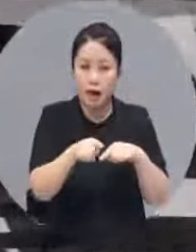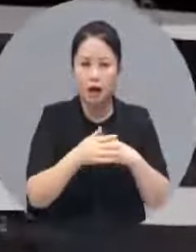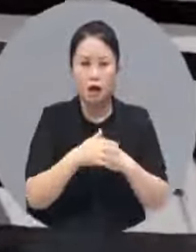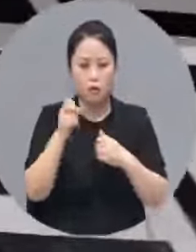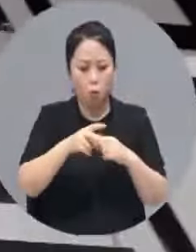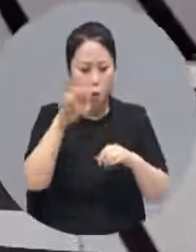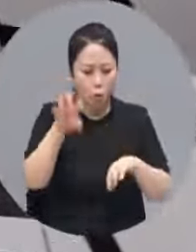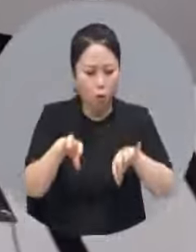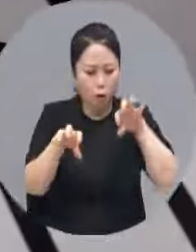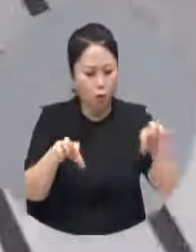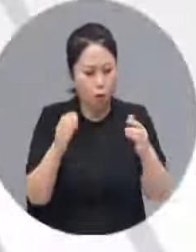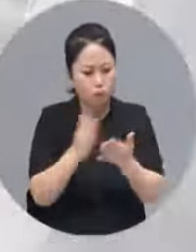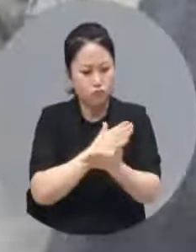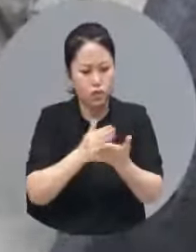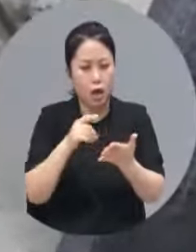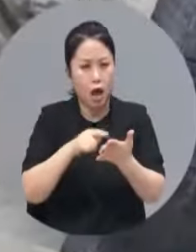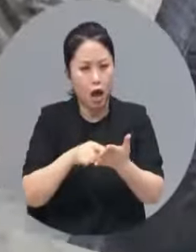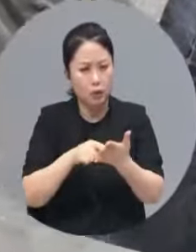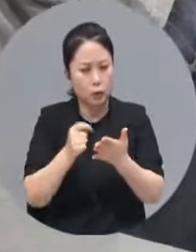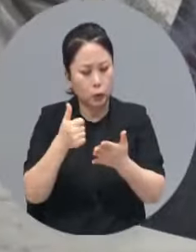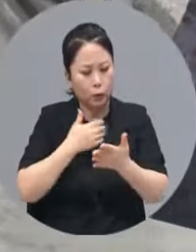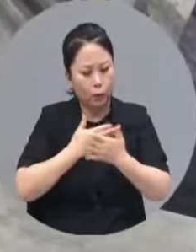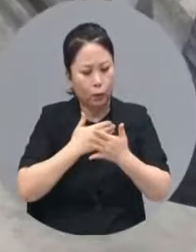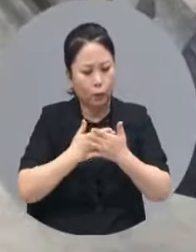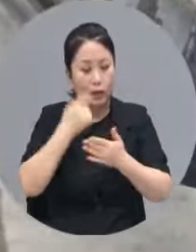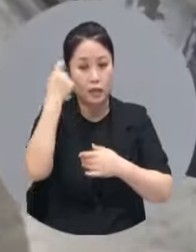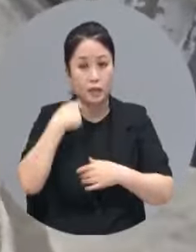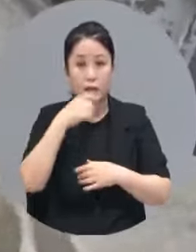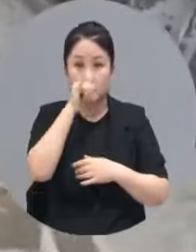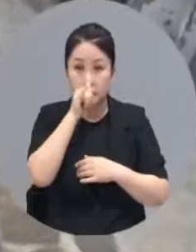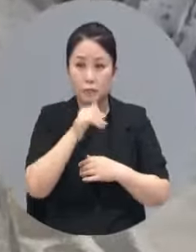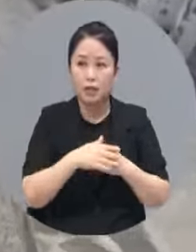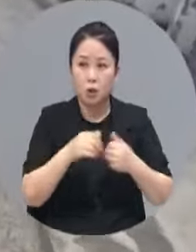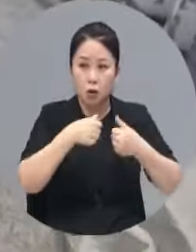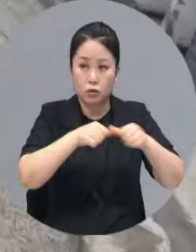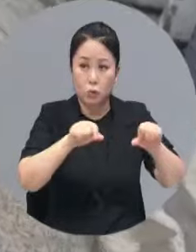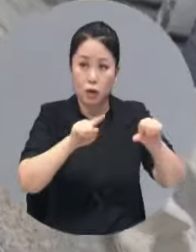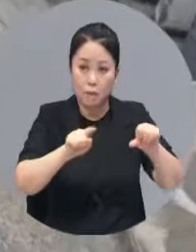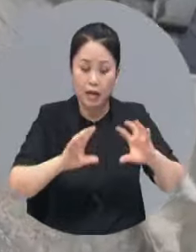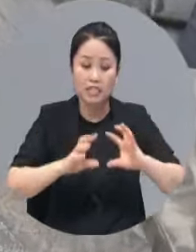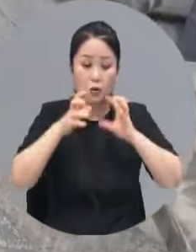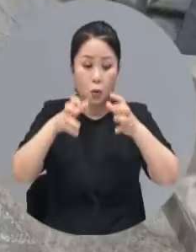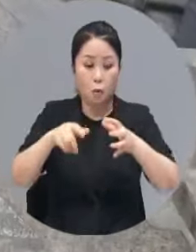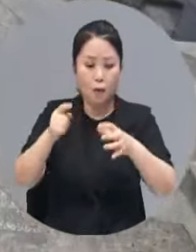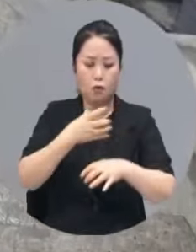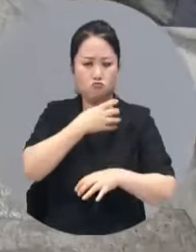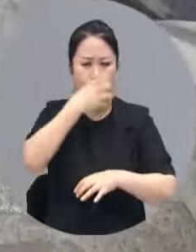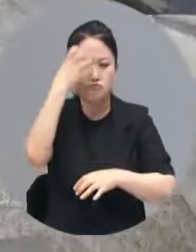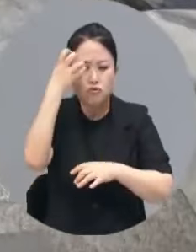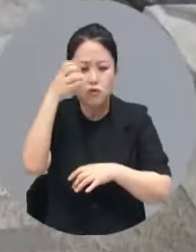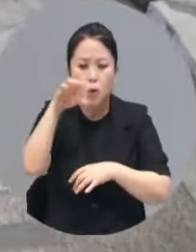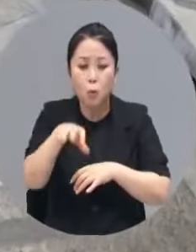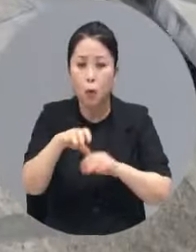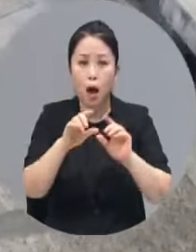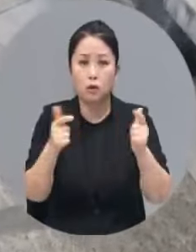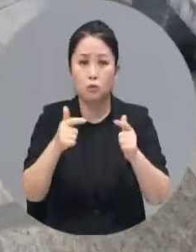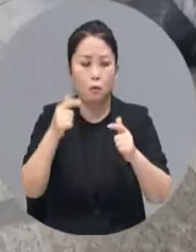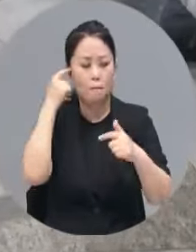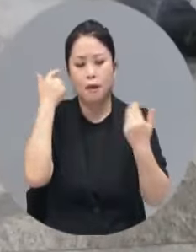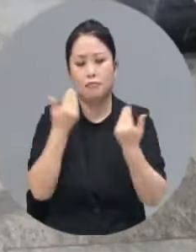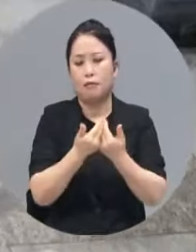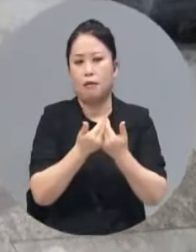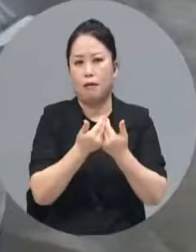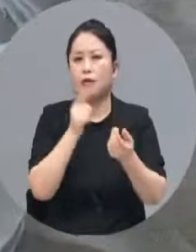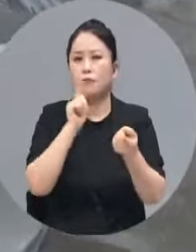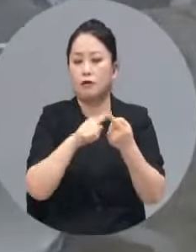불안감을 만들어냅니다. 조각난 지구본은 꿈꾸던 유토피아가 아닌 정반대의 방향을